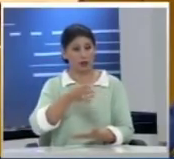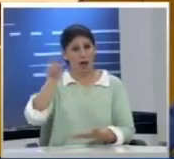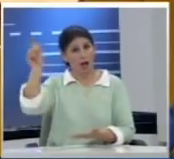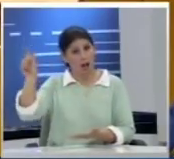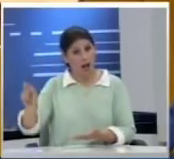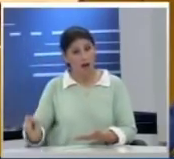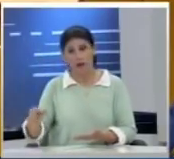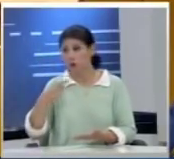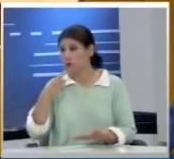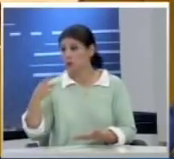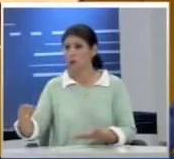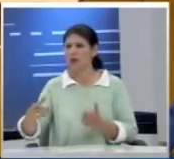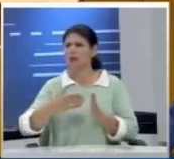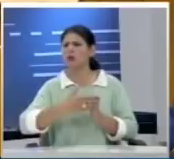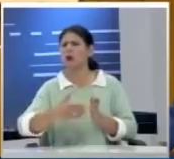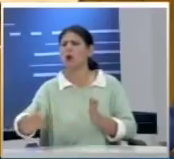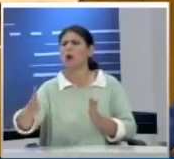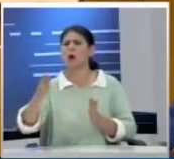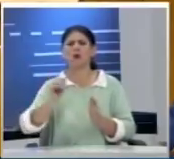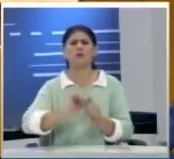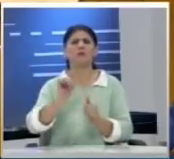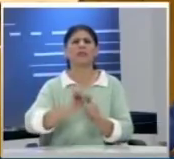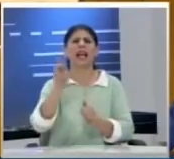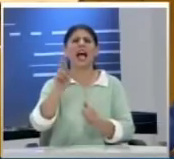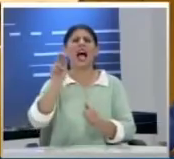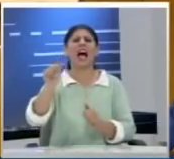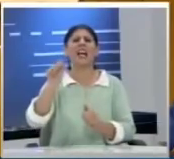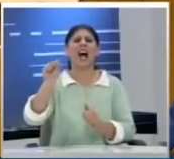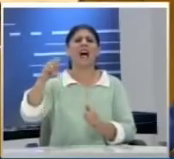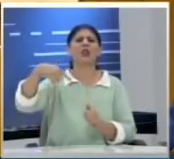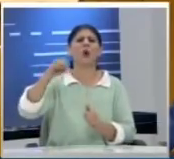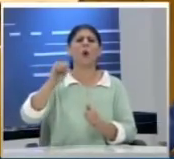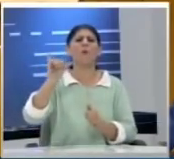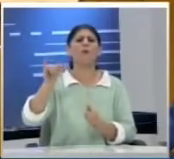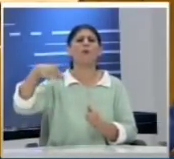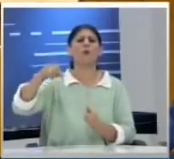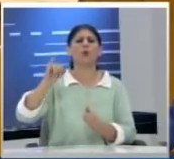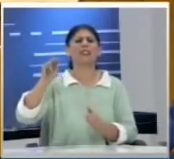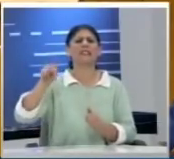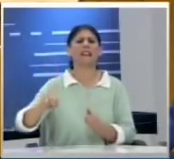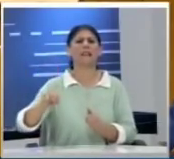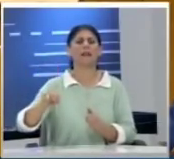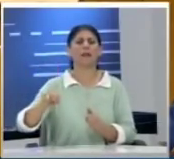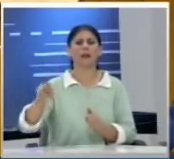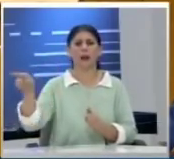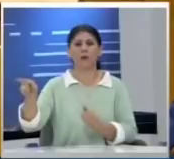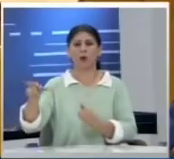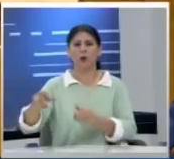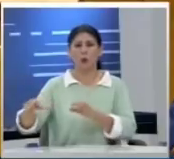αυτόν που κατονομάζει εδώ και μήνες ως Ρασπούτιν. Και αυτός και όλα τα στελέχη της κυβέρνησης. Τουλάχιστον να τον